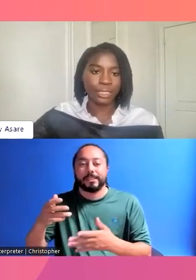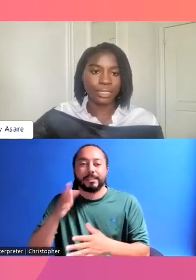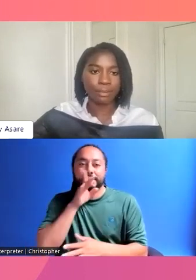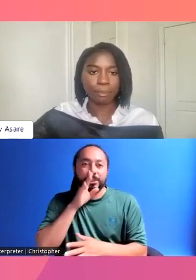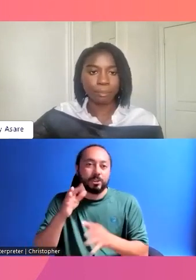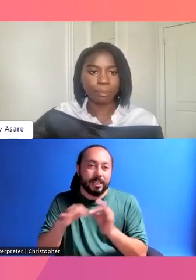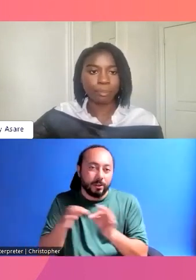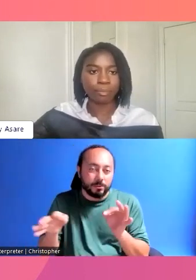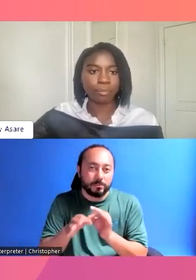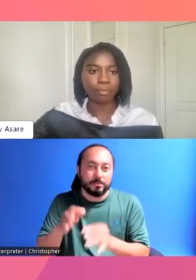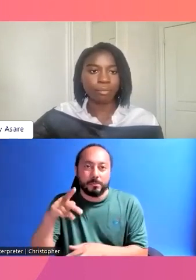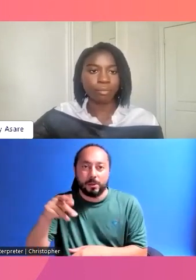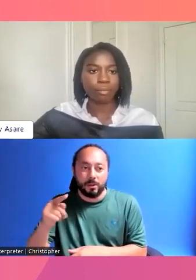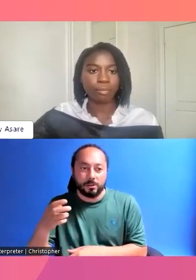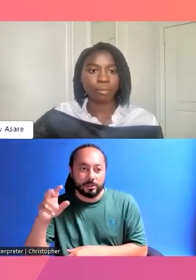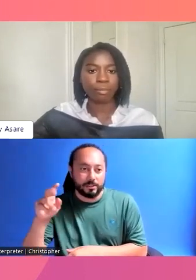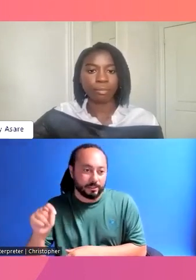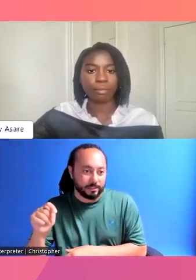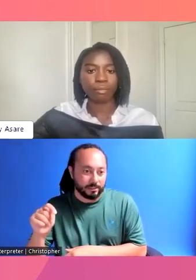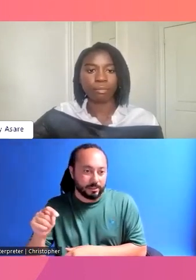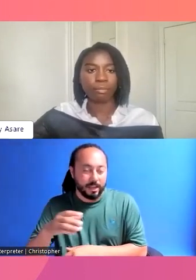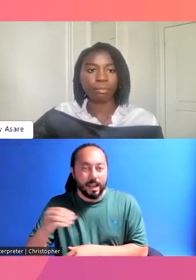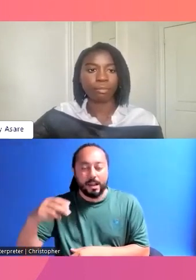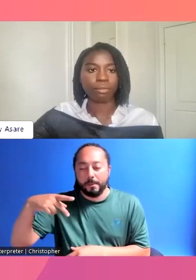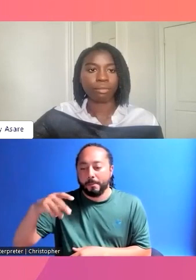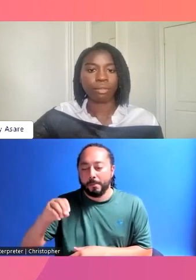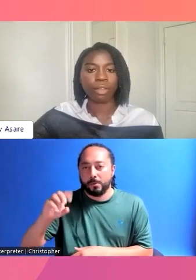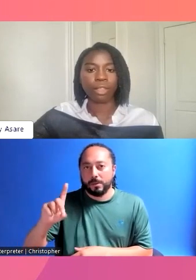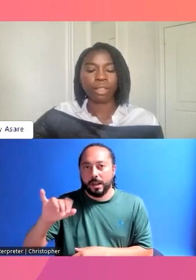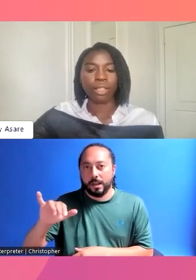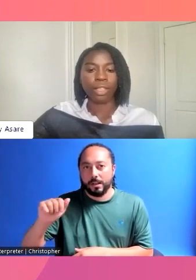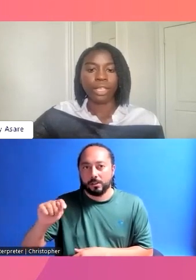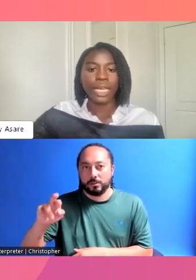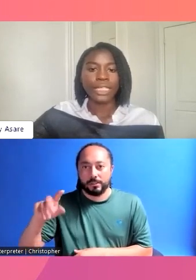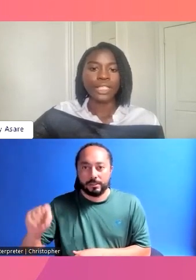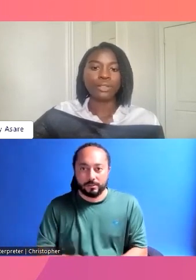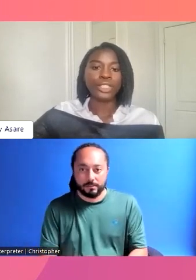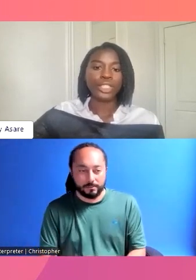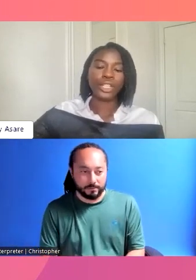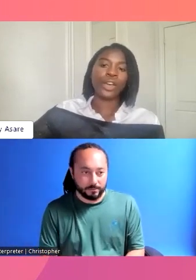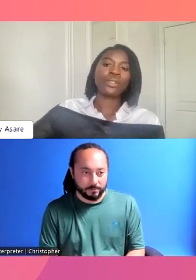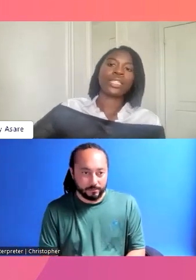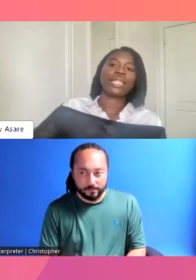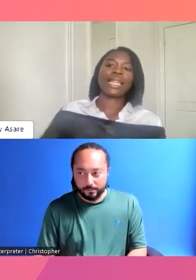des orthophonistes, des physiatres, donc principalement.